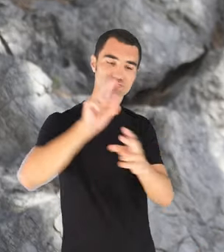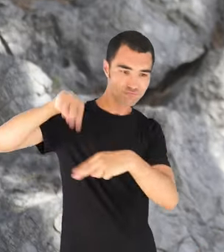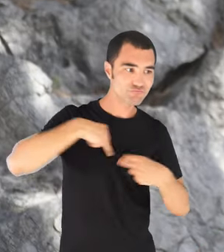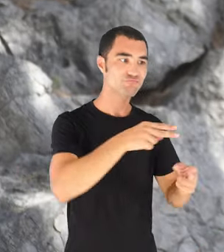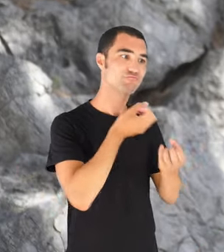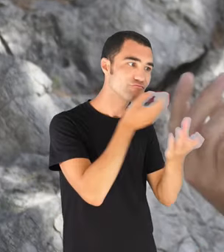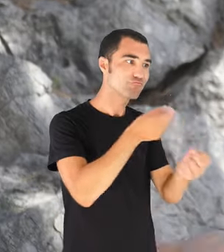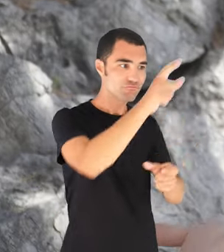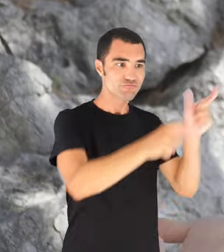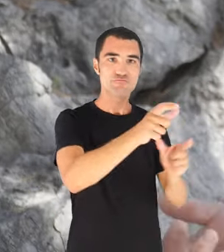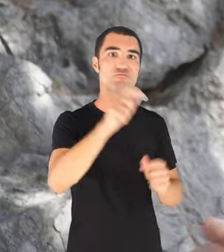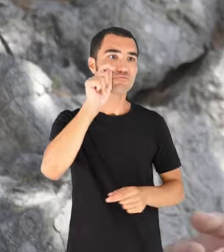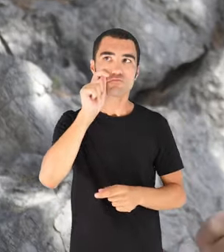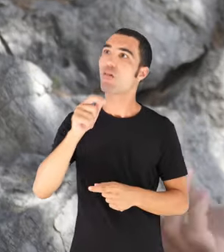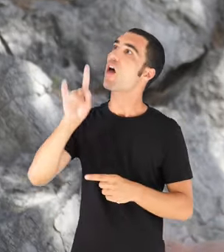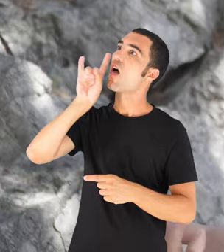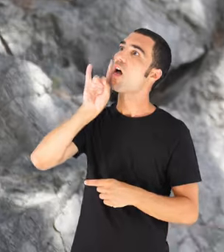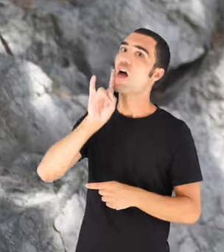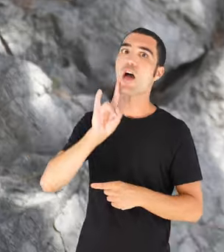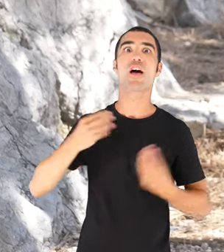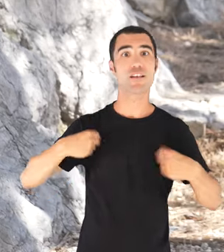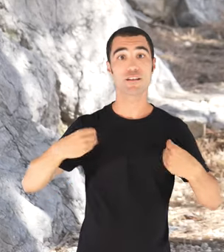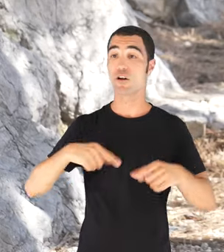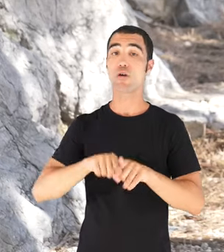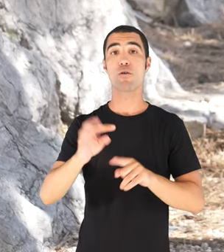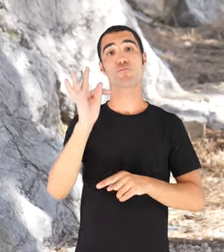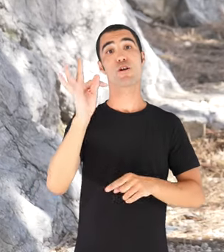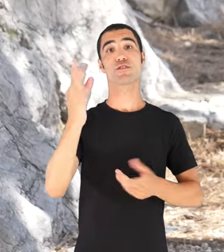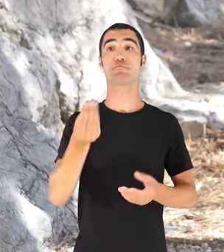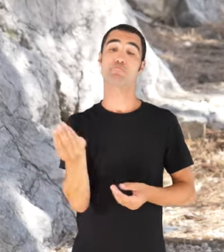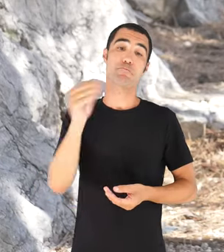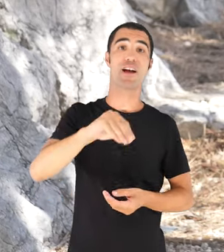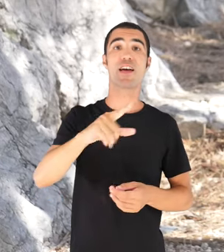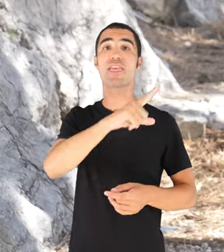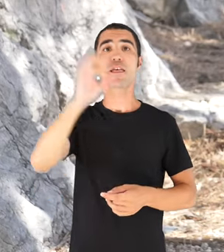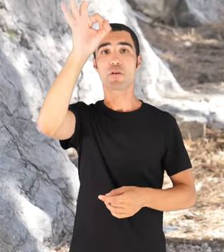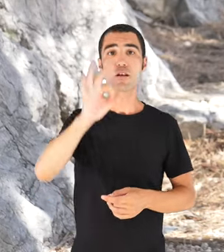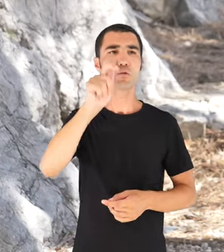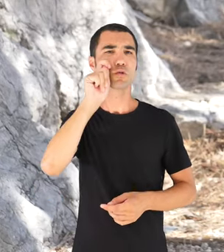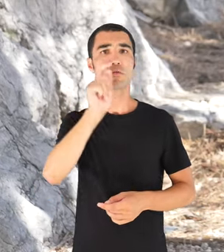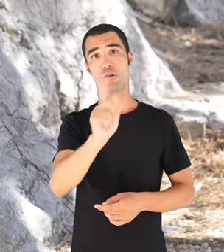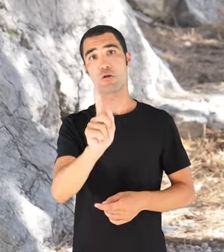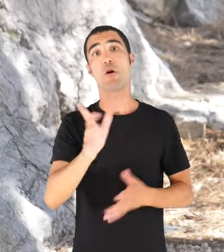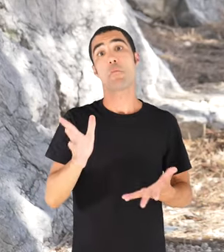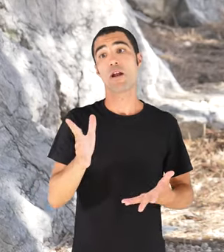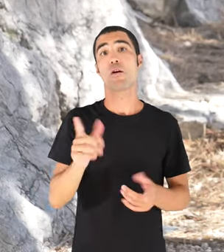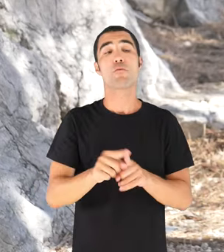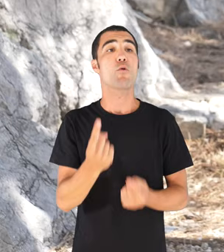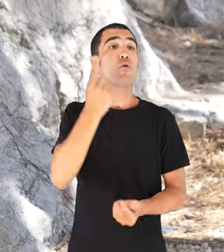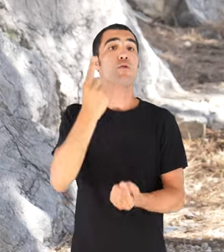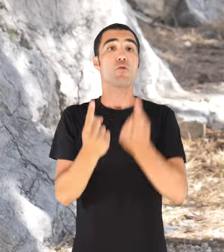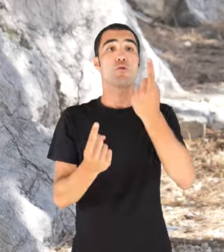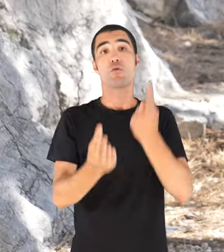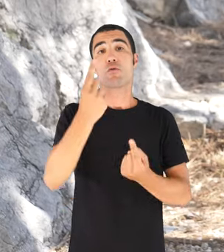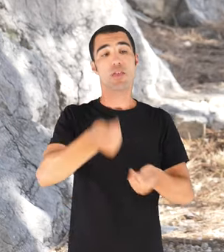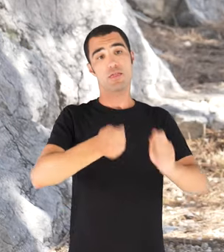el que m'ha ensenyat mon pare, jo ho ensenyo a la gent ho disfruta, i és com un bonus. Mai 100% és